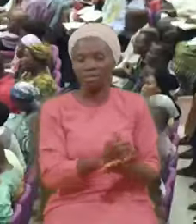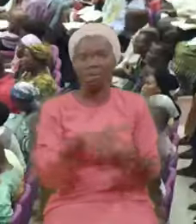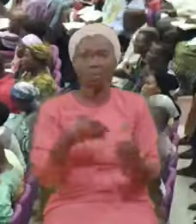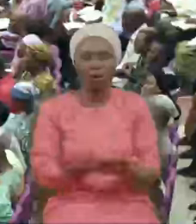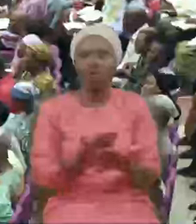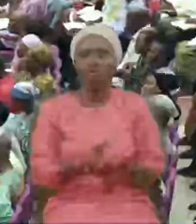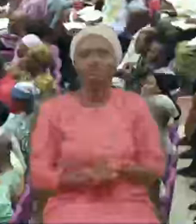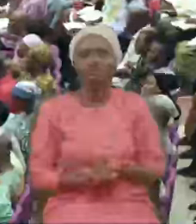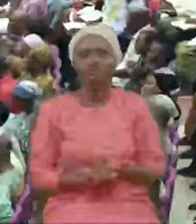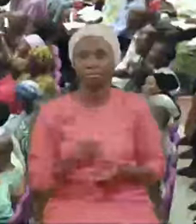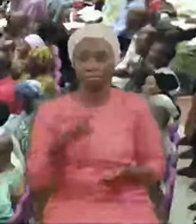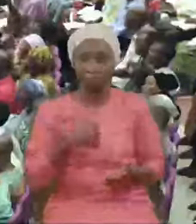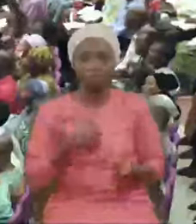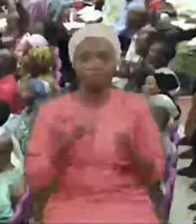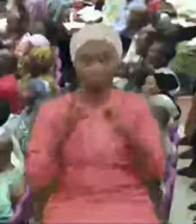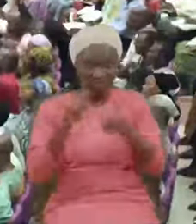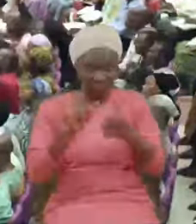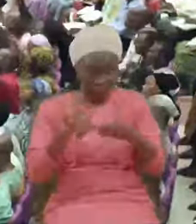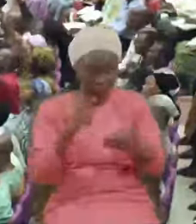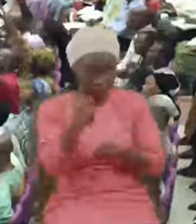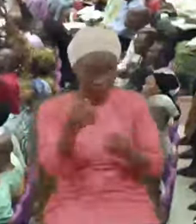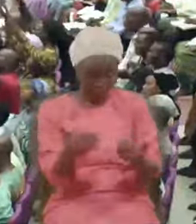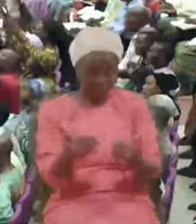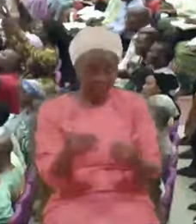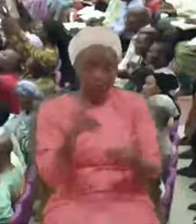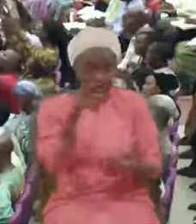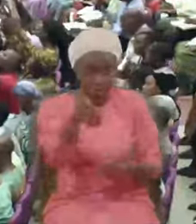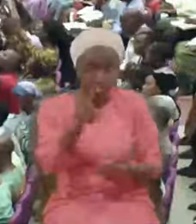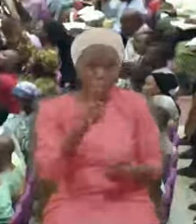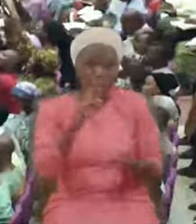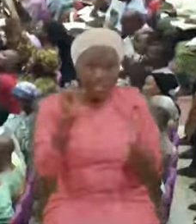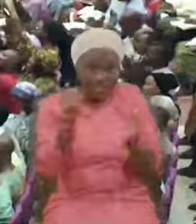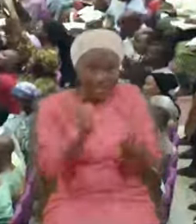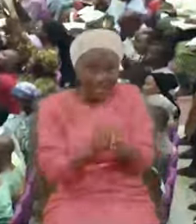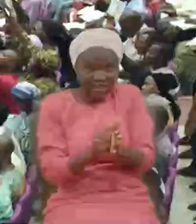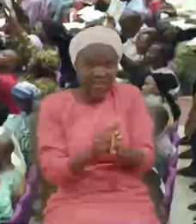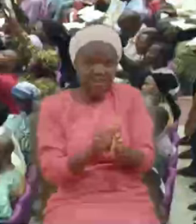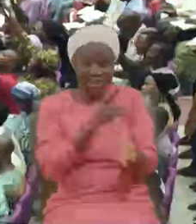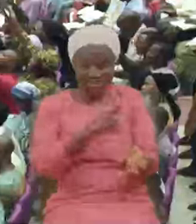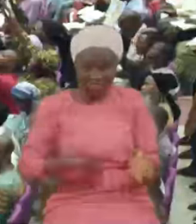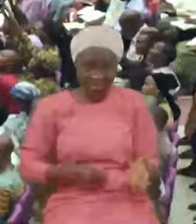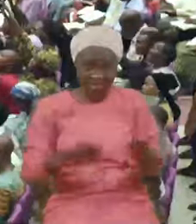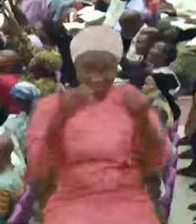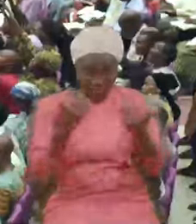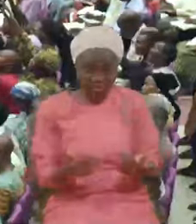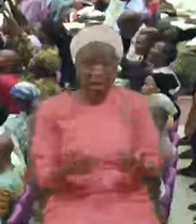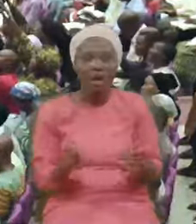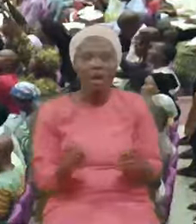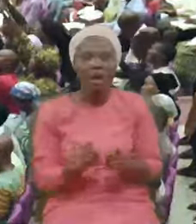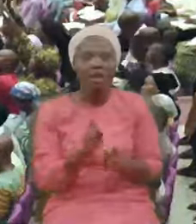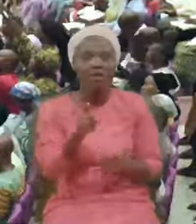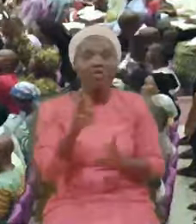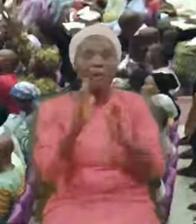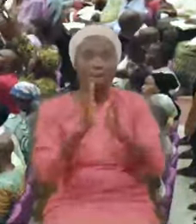délivré. Je vous parle ce soir que vous êtes ce David-là ce soir. Comme vous